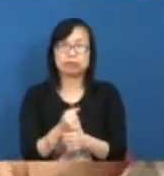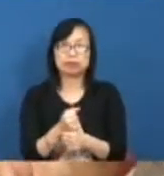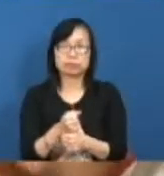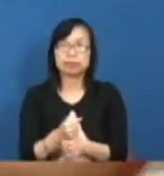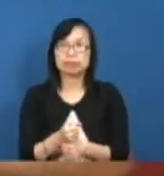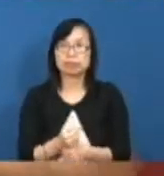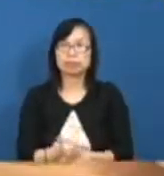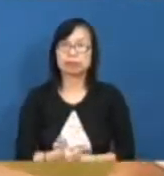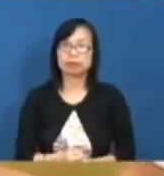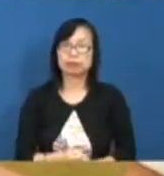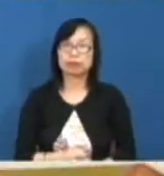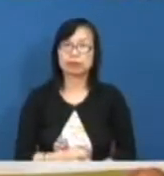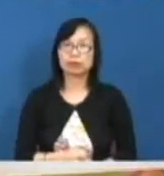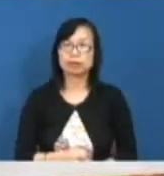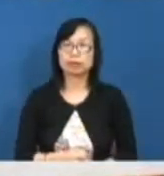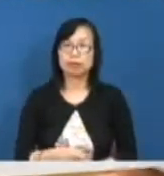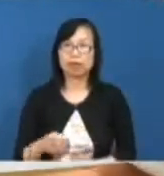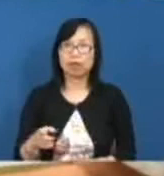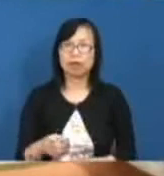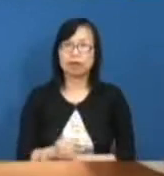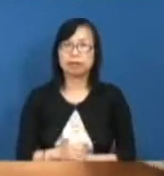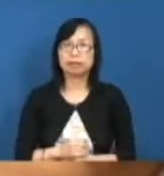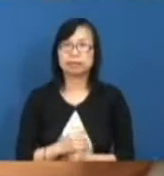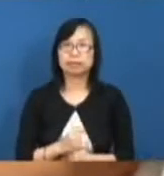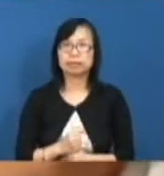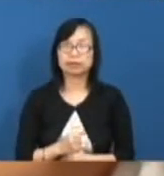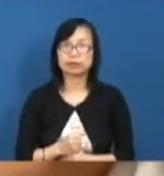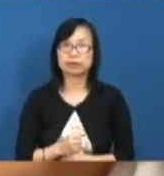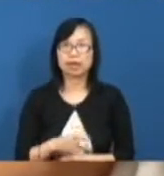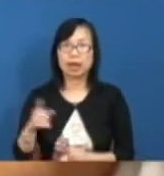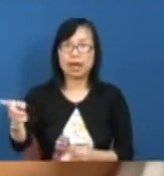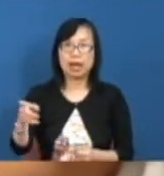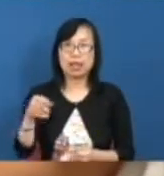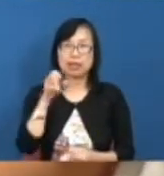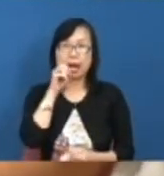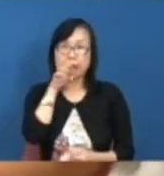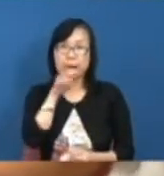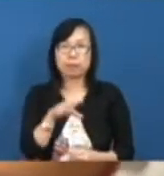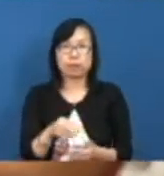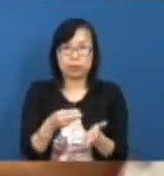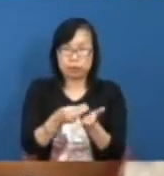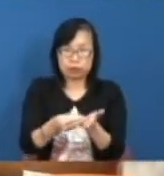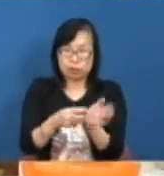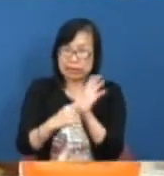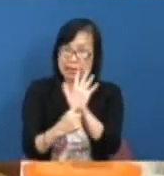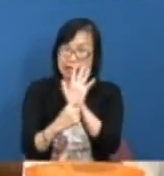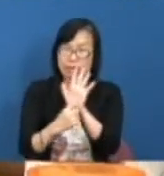伯，呢位阿伯箍住我啦，就係正話我顯示嗰幅圖嘅